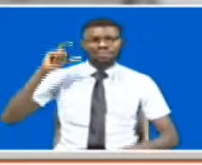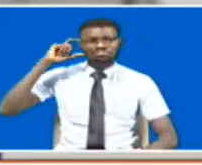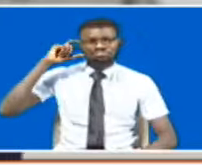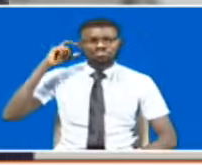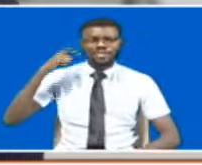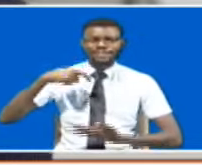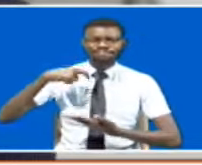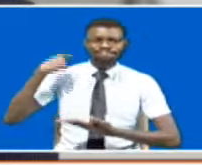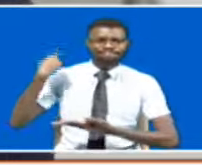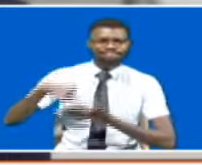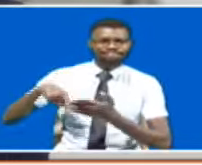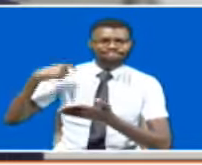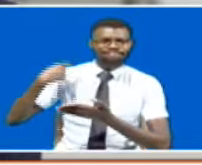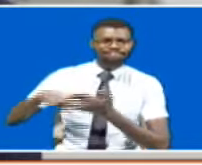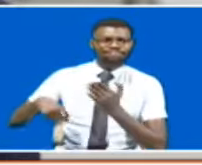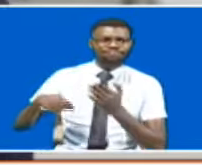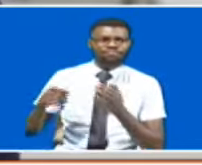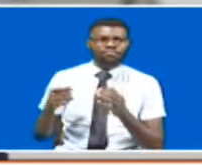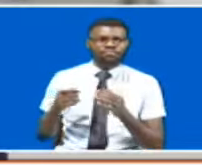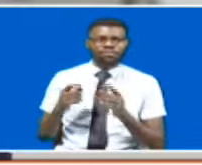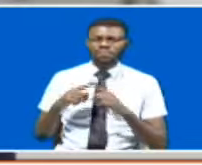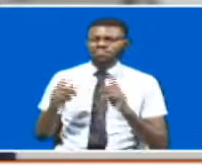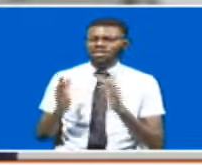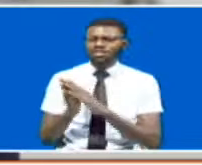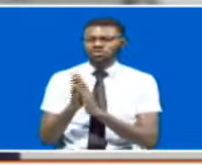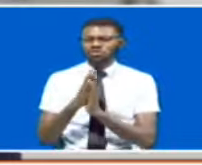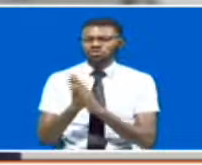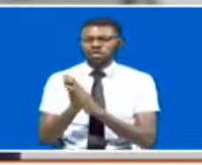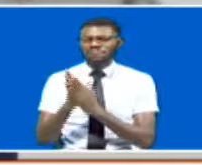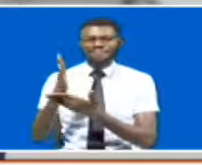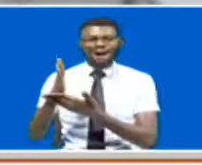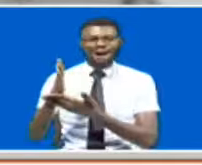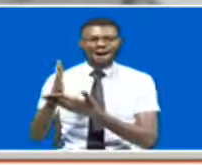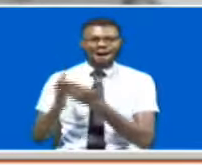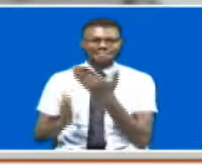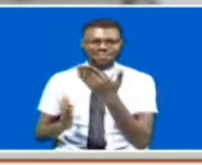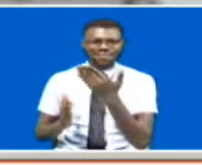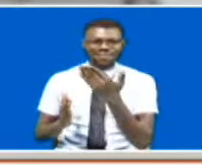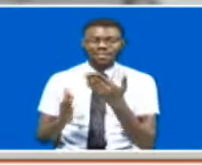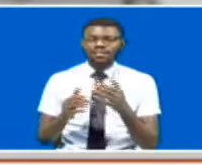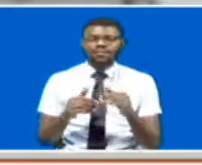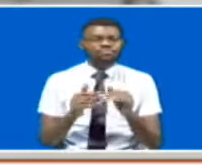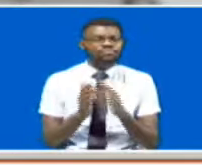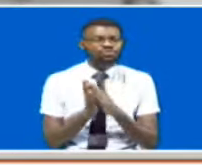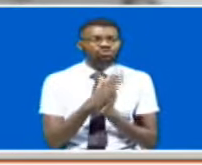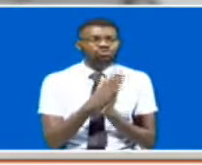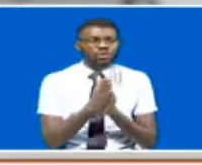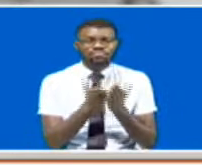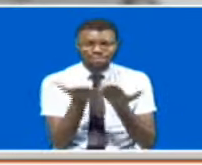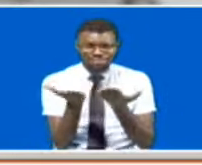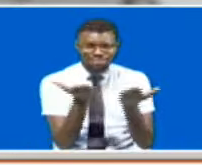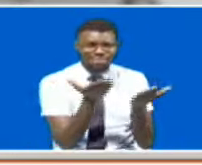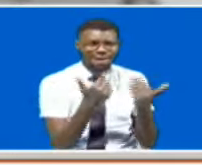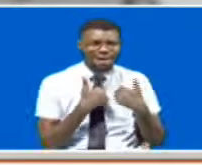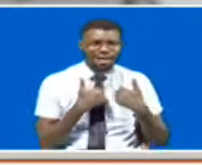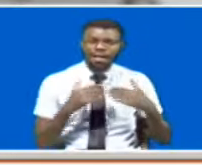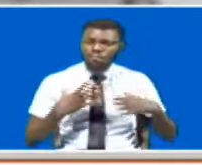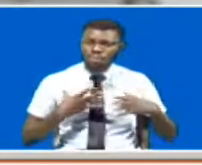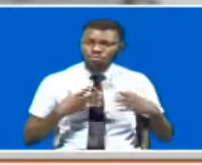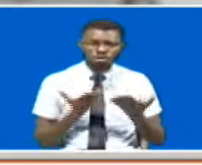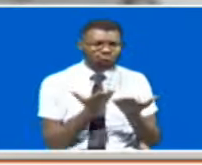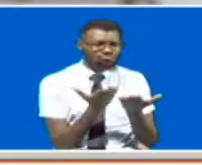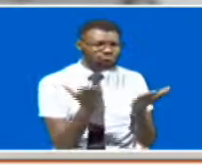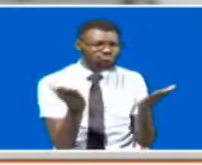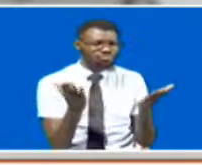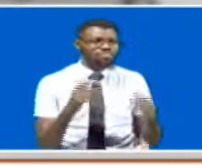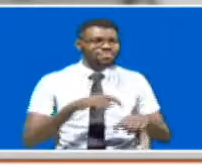watakatwa, they are telling only half the story. One of the things they are not reporting ni kwamba mwananchi wa kawaida hapa Embu,